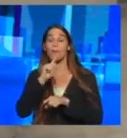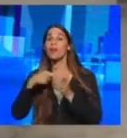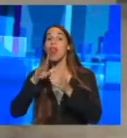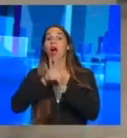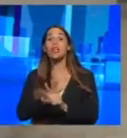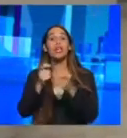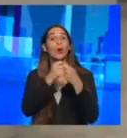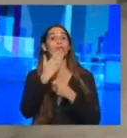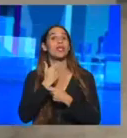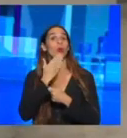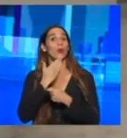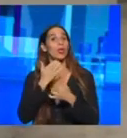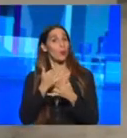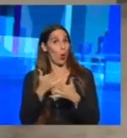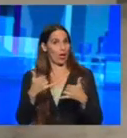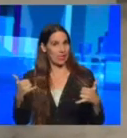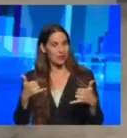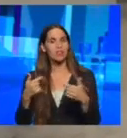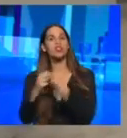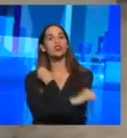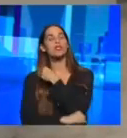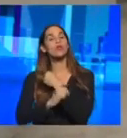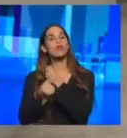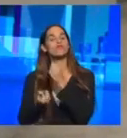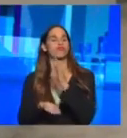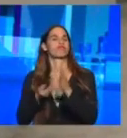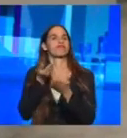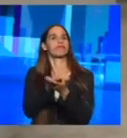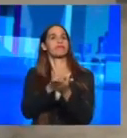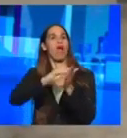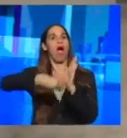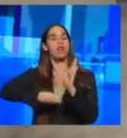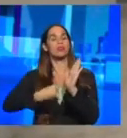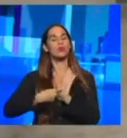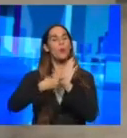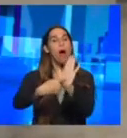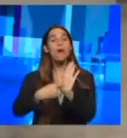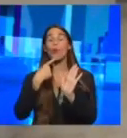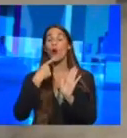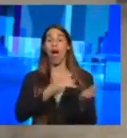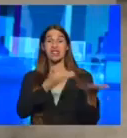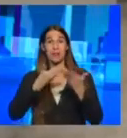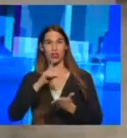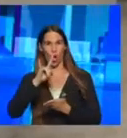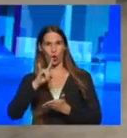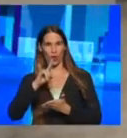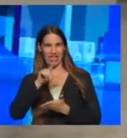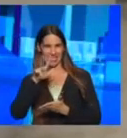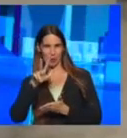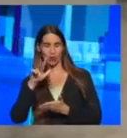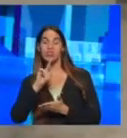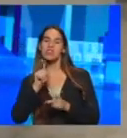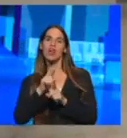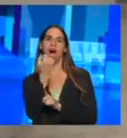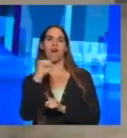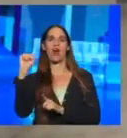של ארגון יהודי פרוגרסיבי שהסטודנטים שלו העלו עצומה, שאמרה שעצם ההזמנה של חוטובלי היא למעשה הפרת מדיניות